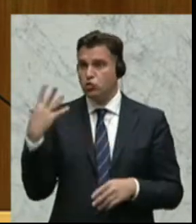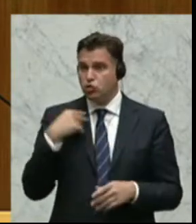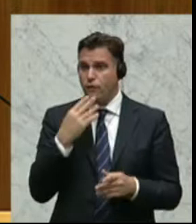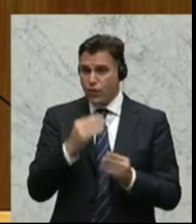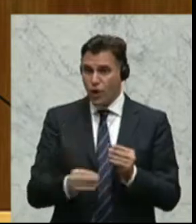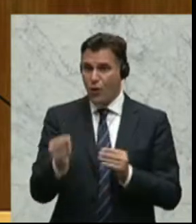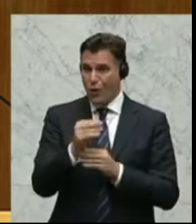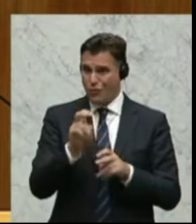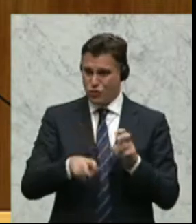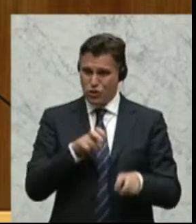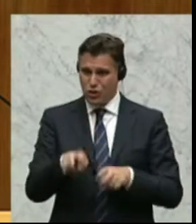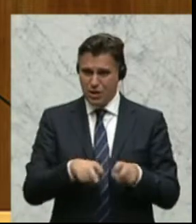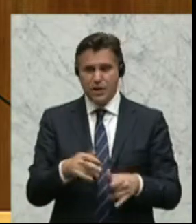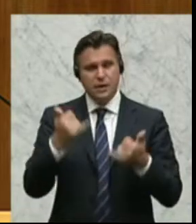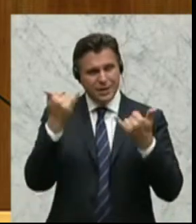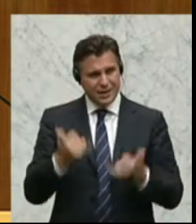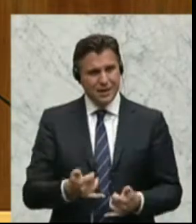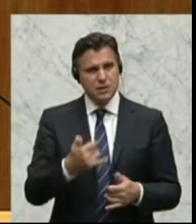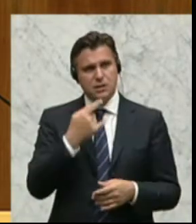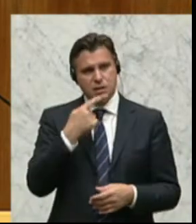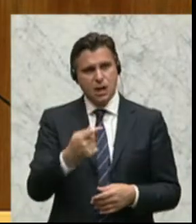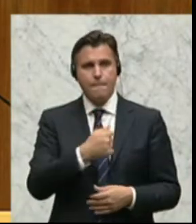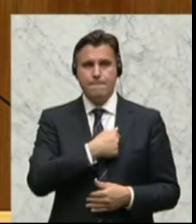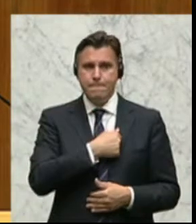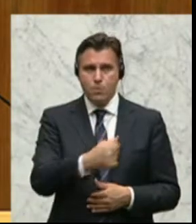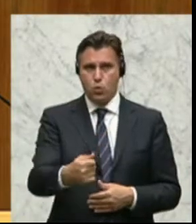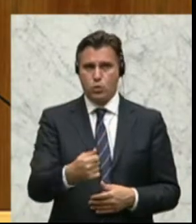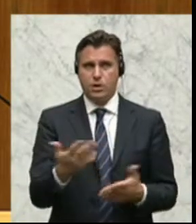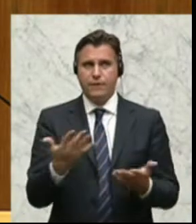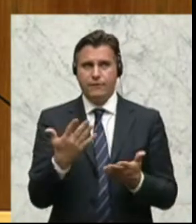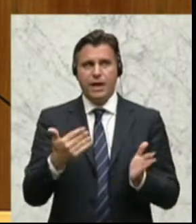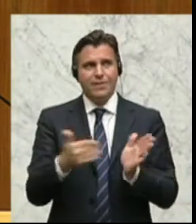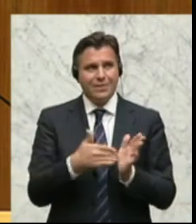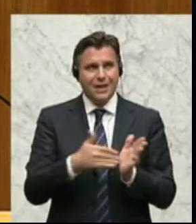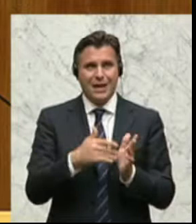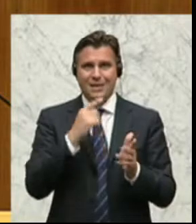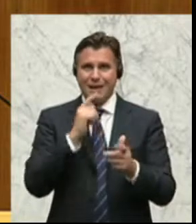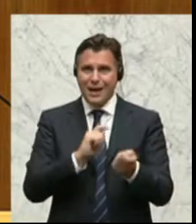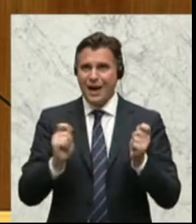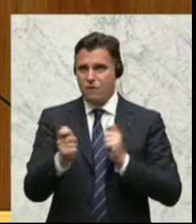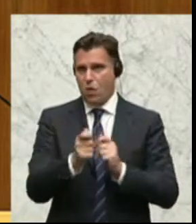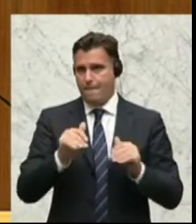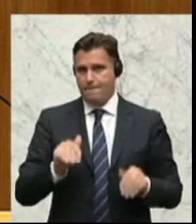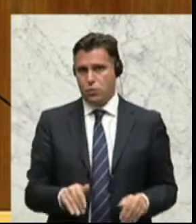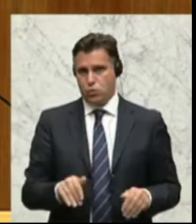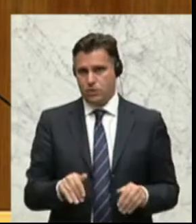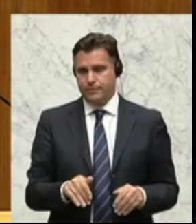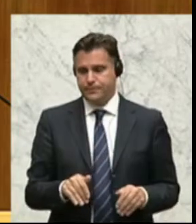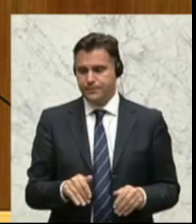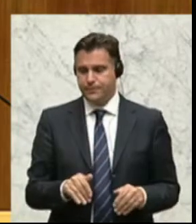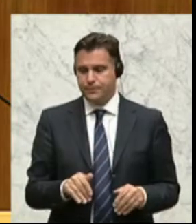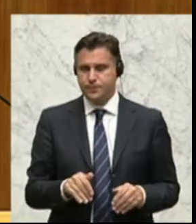nun endlich mutig die wichtigsten Themen und dringlichsten Reformen in diesem Land angehen. Angefangen, es gibt völlig